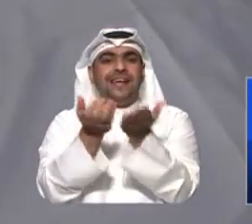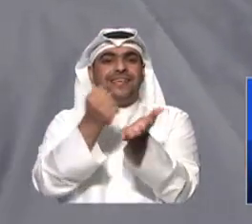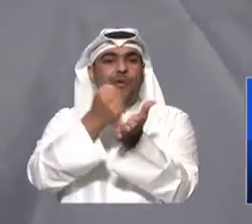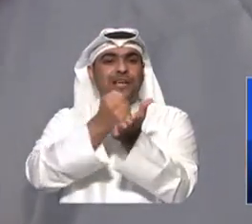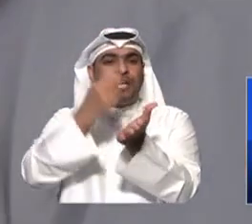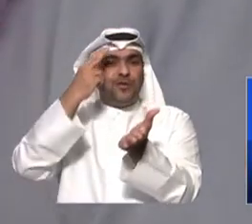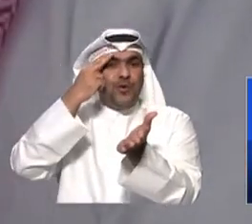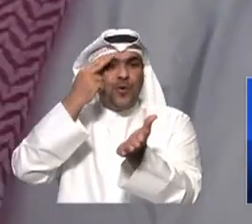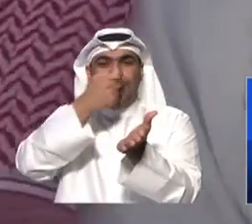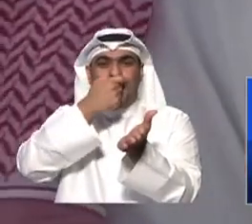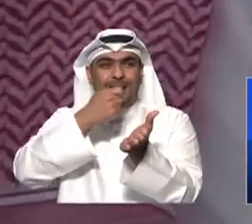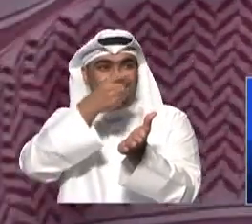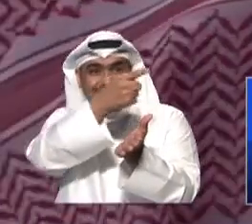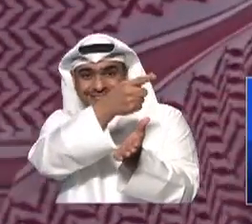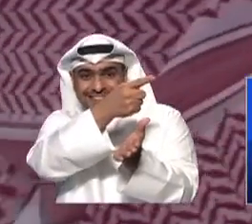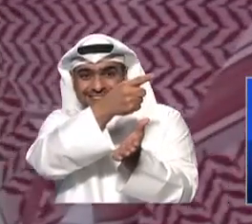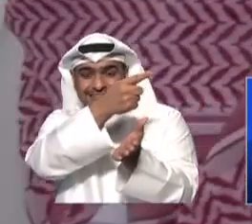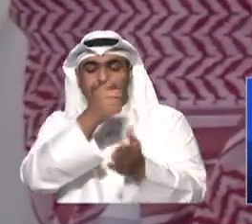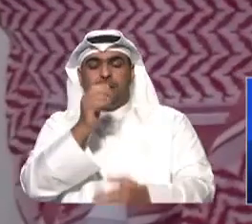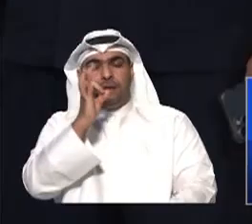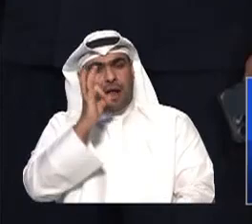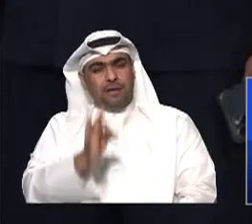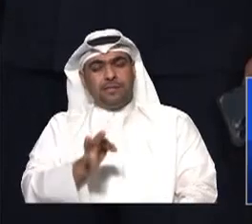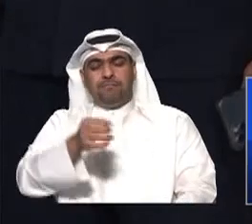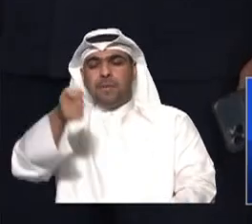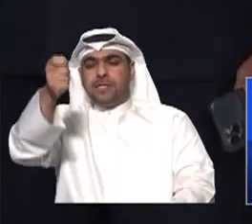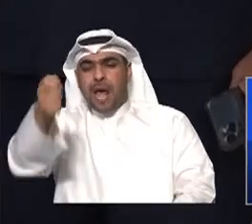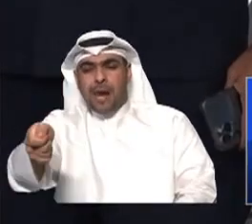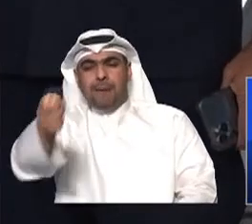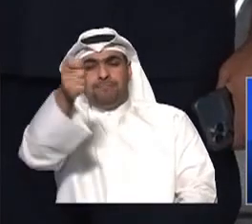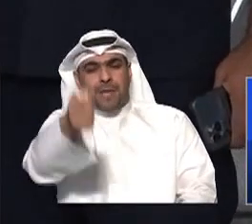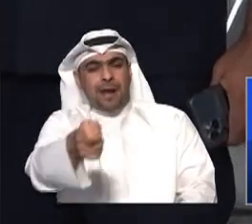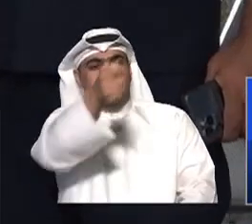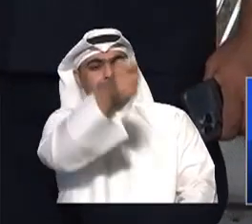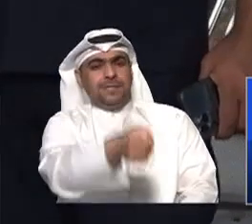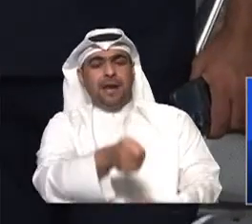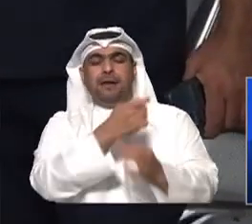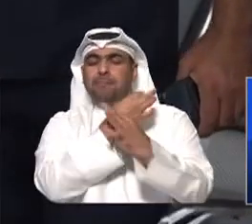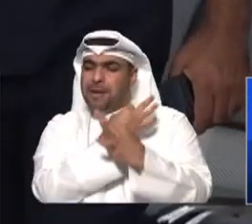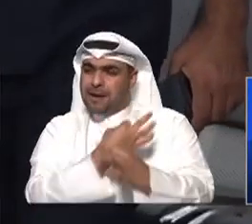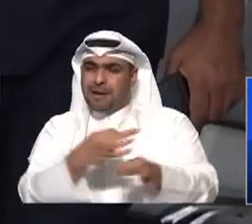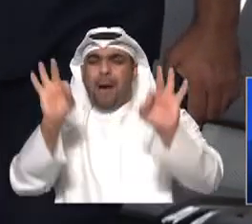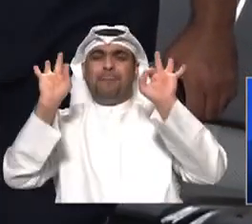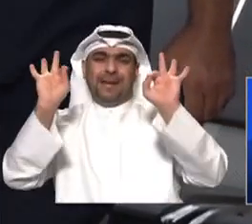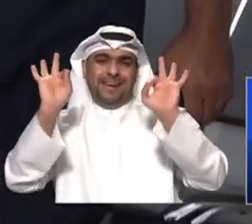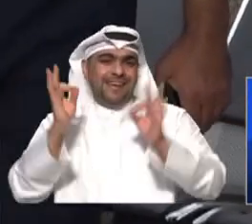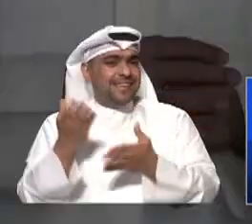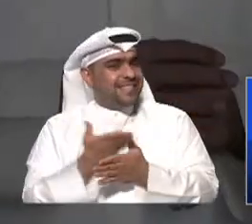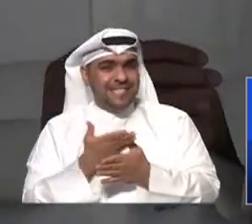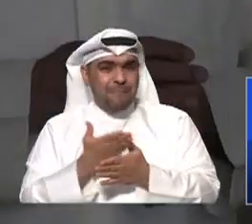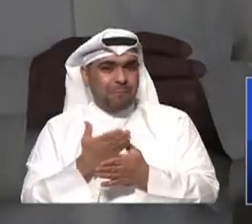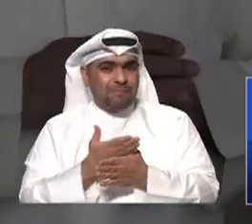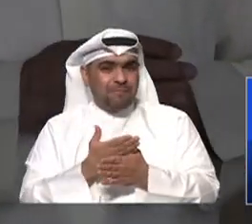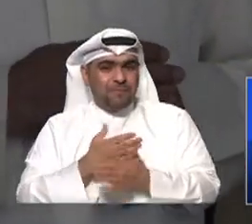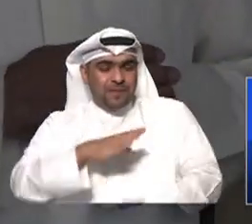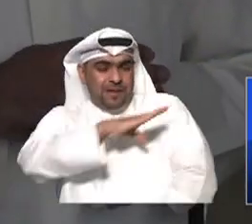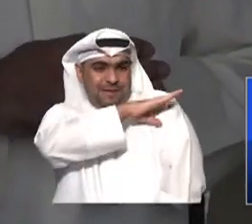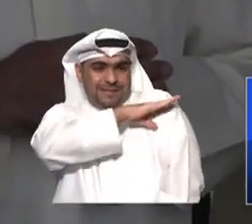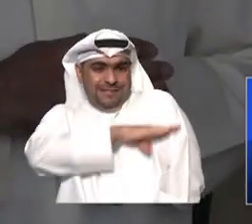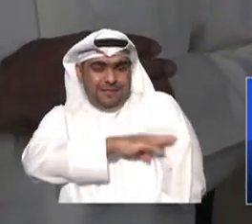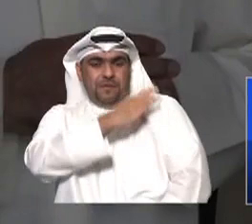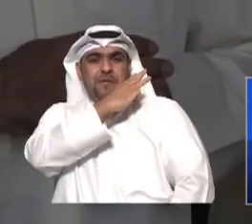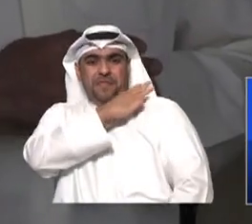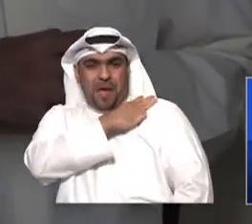العاملين على المنافذ الحدودية، خاصة وأن الآن مسؤوليات الجمارك تقع على عاتق وزارة